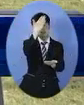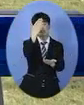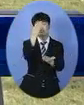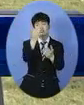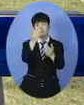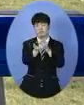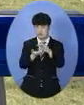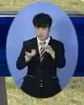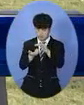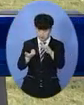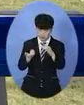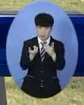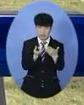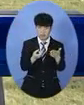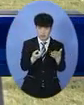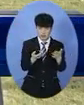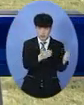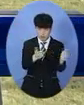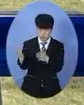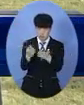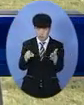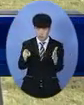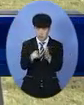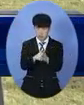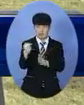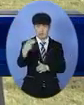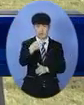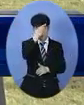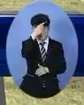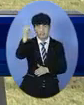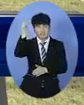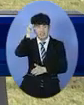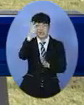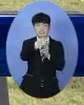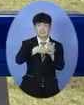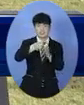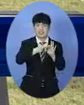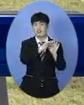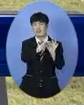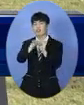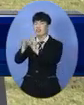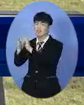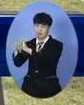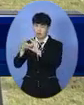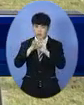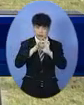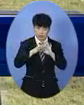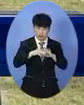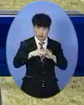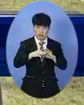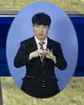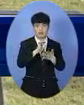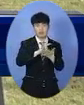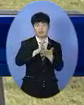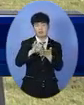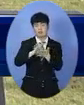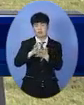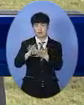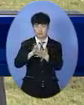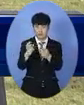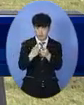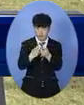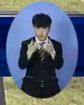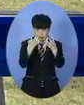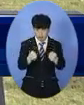앞으로의 통일에 대비한 그러한 그 러시아 철도망과 연결되는 문제 등 아주 다양한 용도로 이렇게 활용될 수